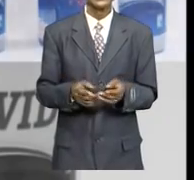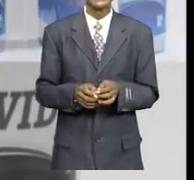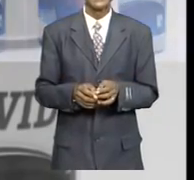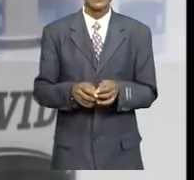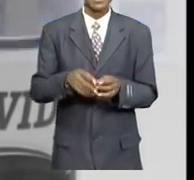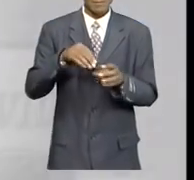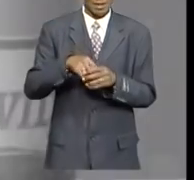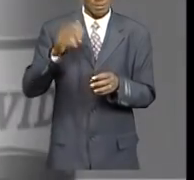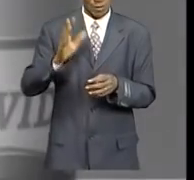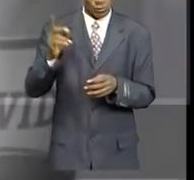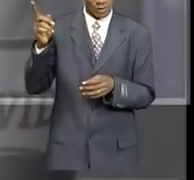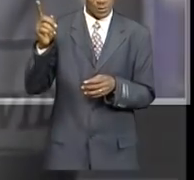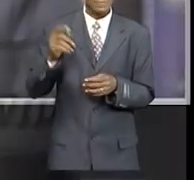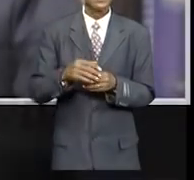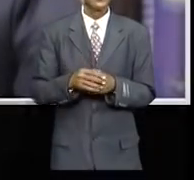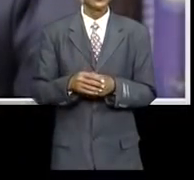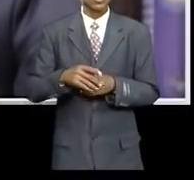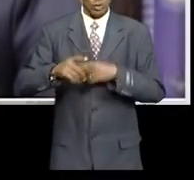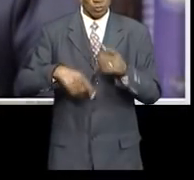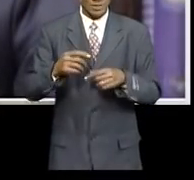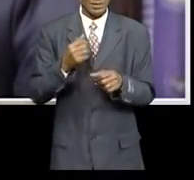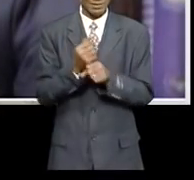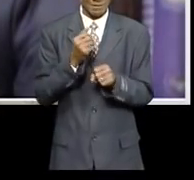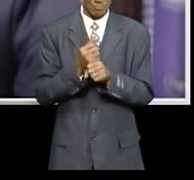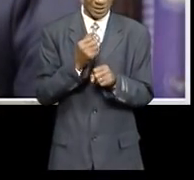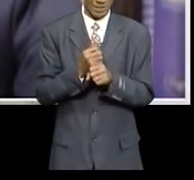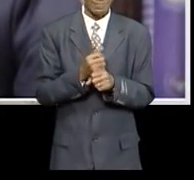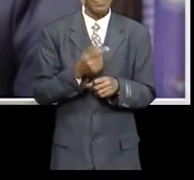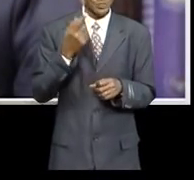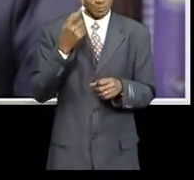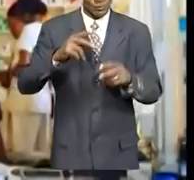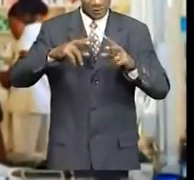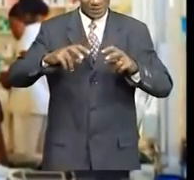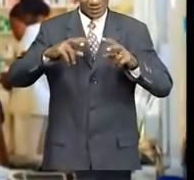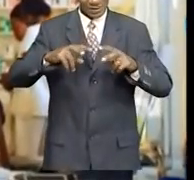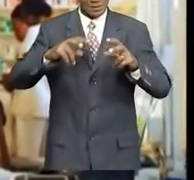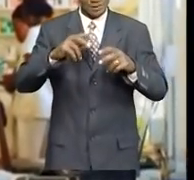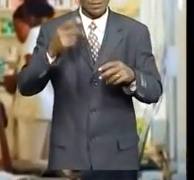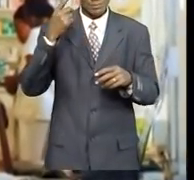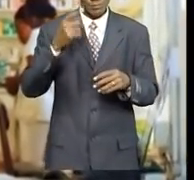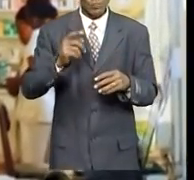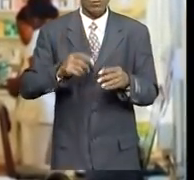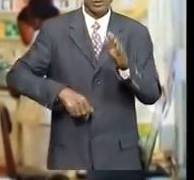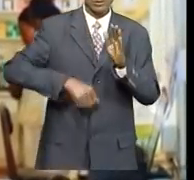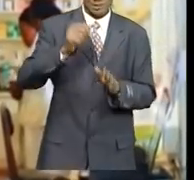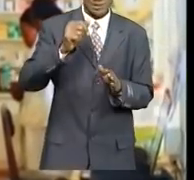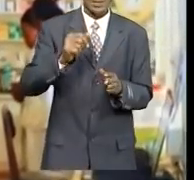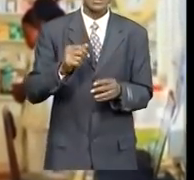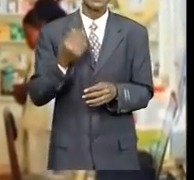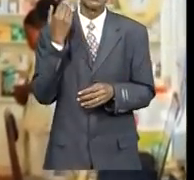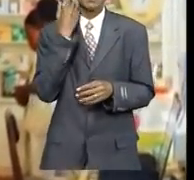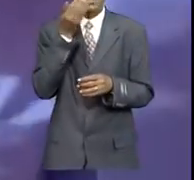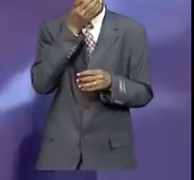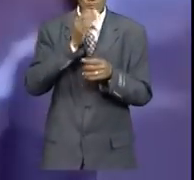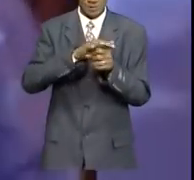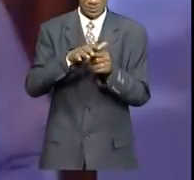congolaise a été mise au point en mars 2020. Il a été par la suite lancé sur les marchés des médicaments en accord avec le ministère de la Santé